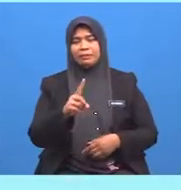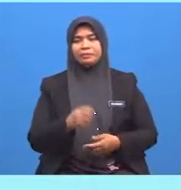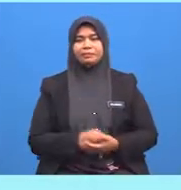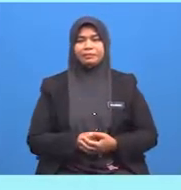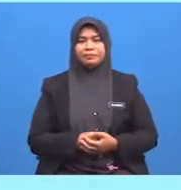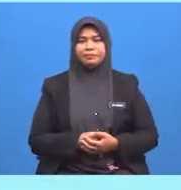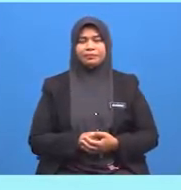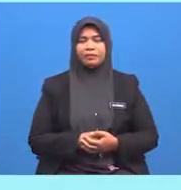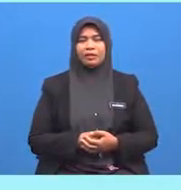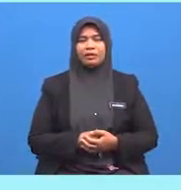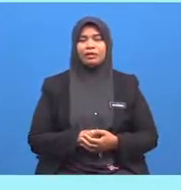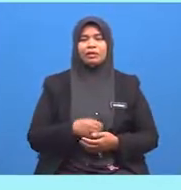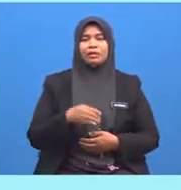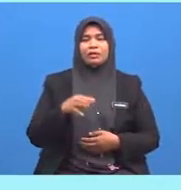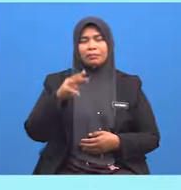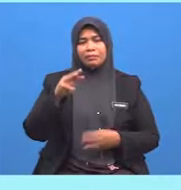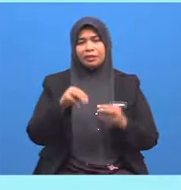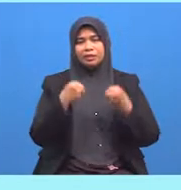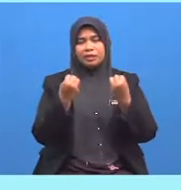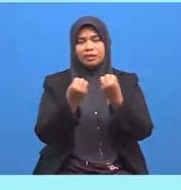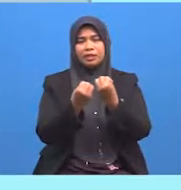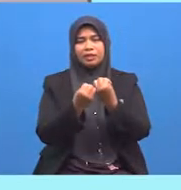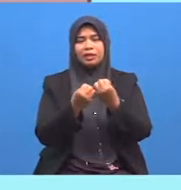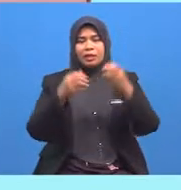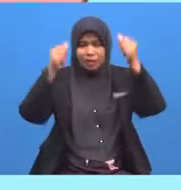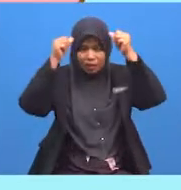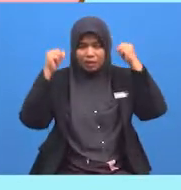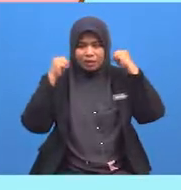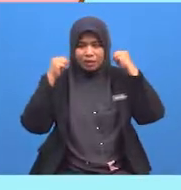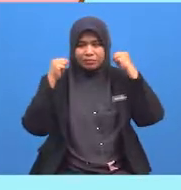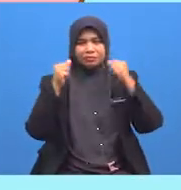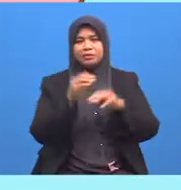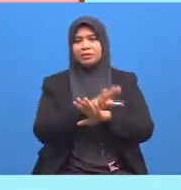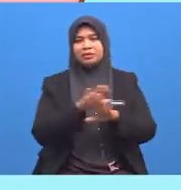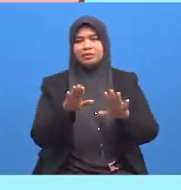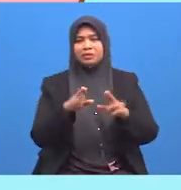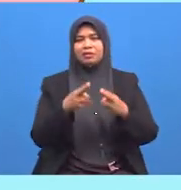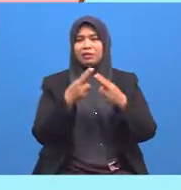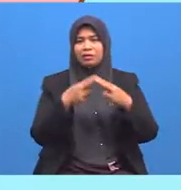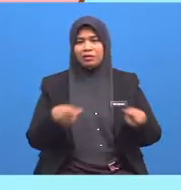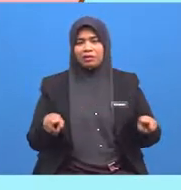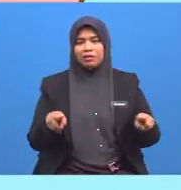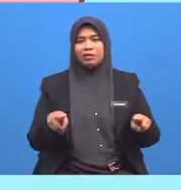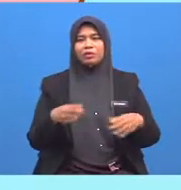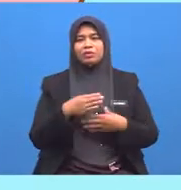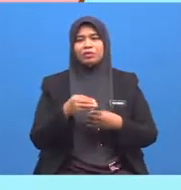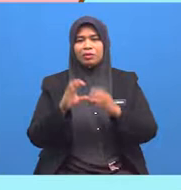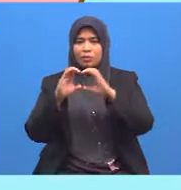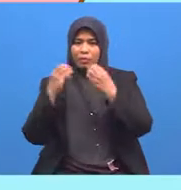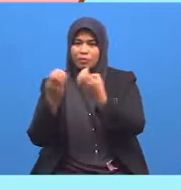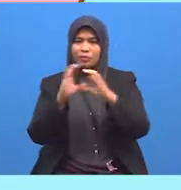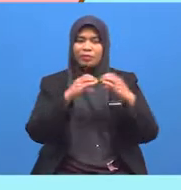murid-murid masyarakat Arab pergi itu tidak hormonik mereka suka berpuasa dan